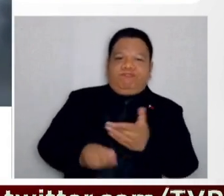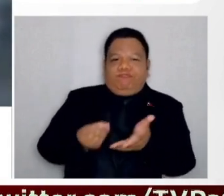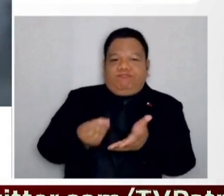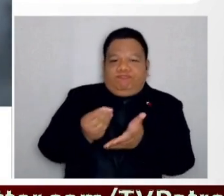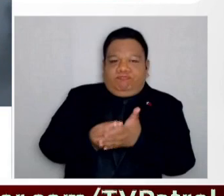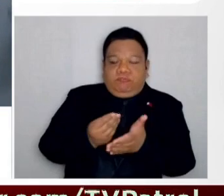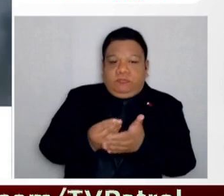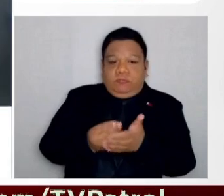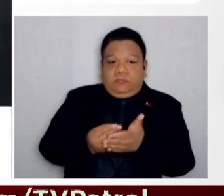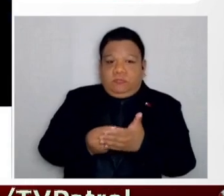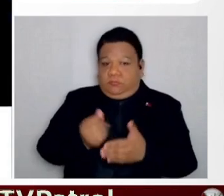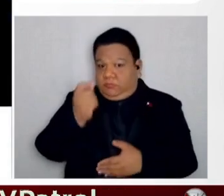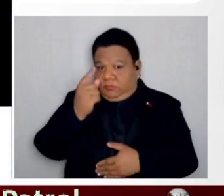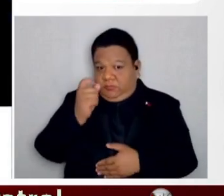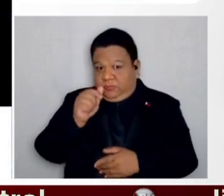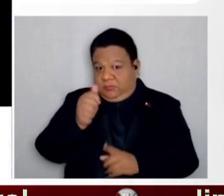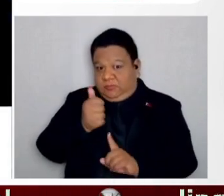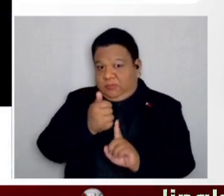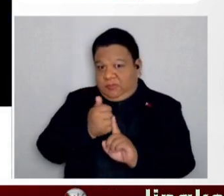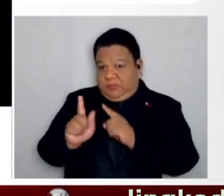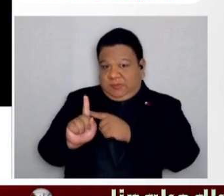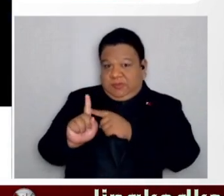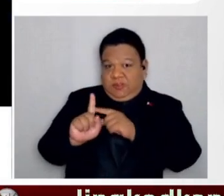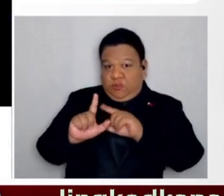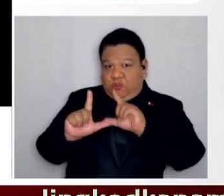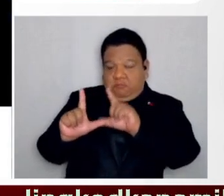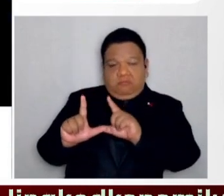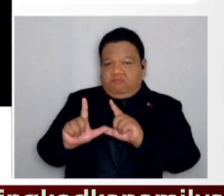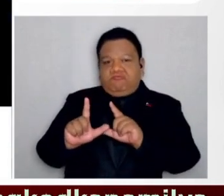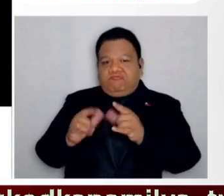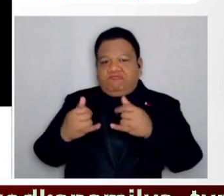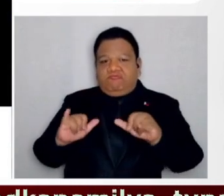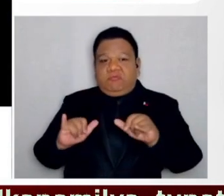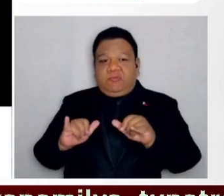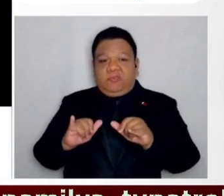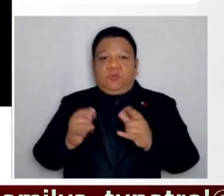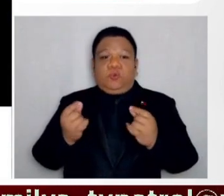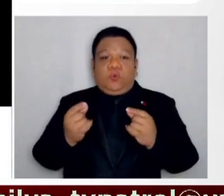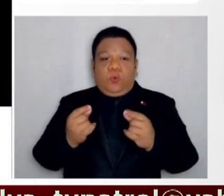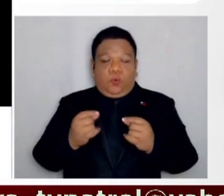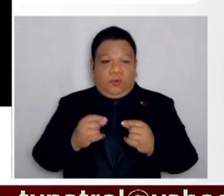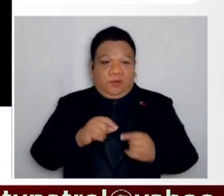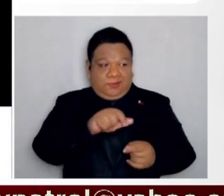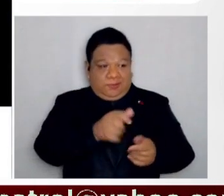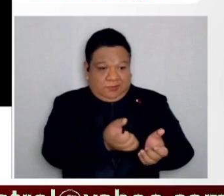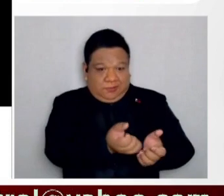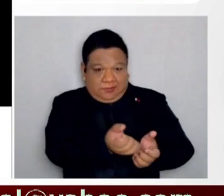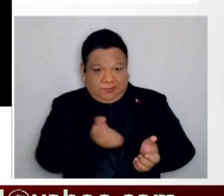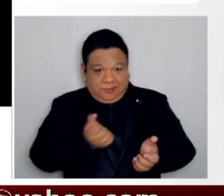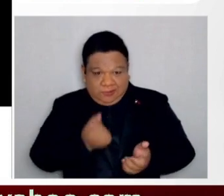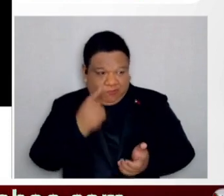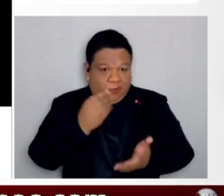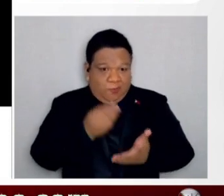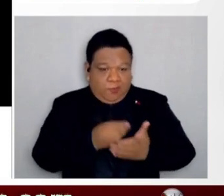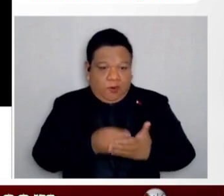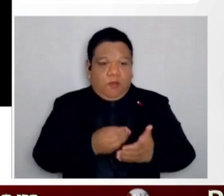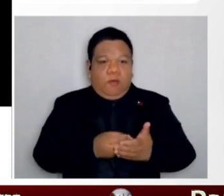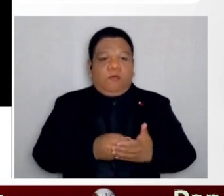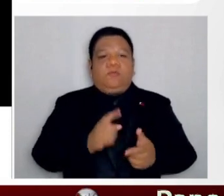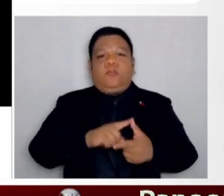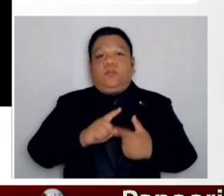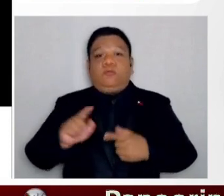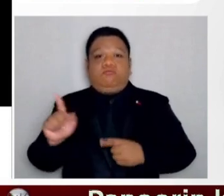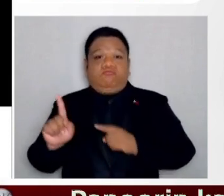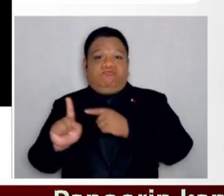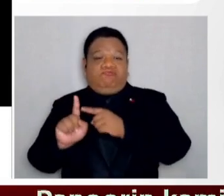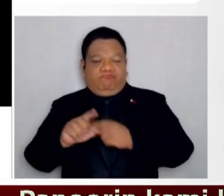pa natigil ang suspect. Dahil bumalik sa counter ang kahera at sinusiyan ang unang cash register, sabay isa-isa nang kinuha ng suspect ang pera sa